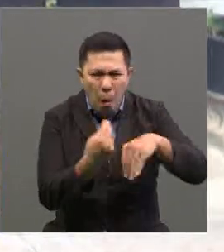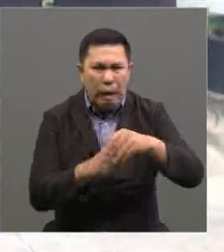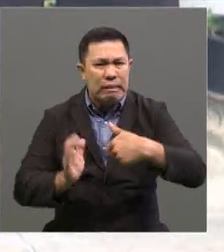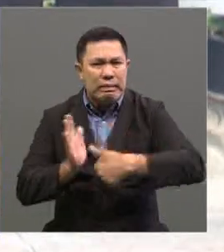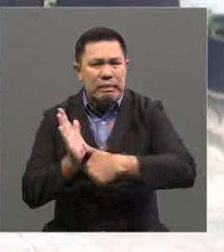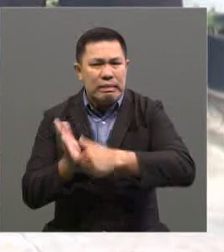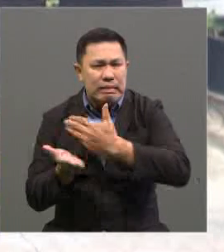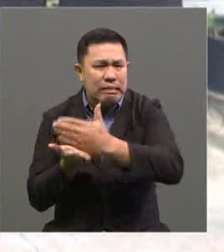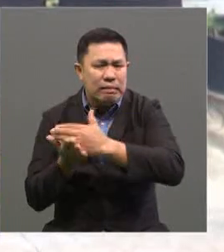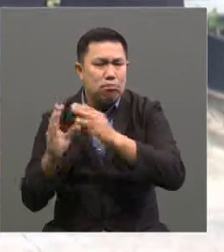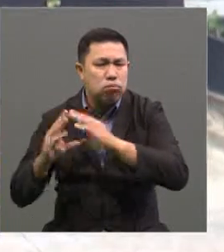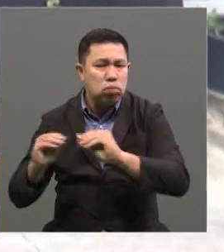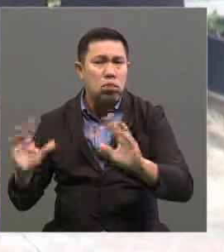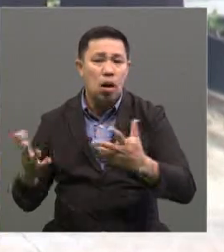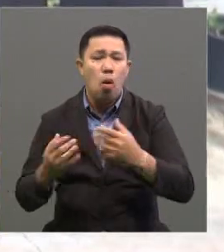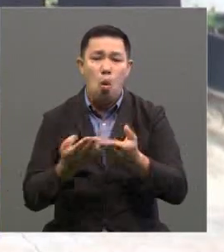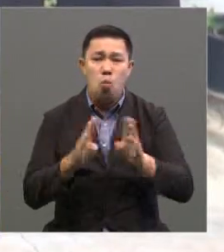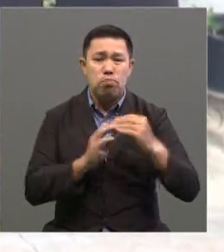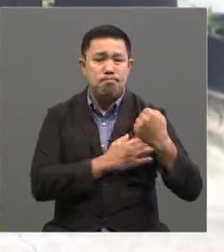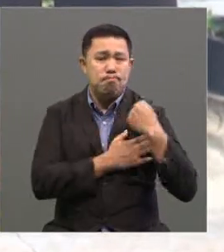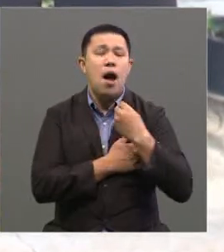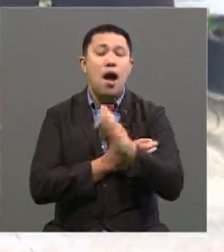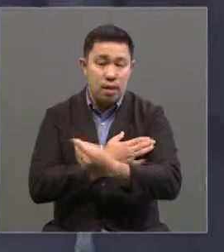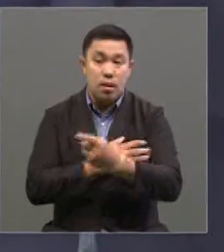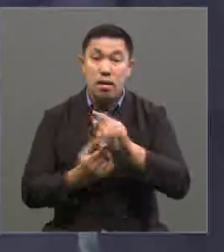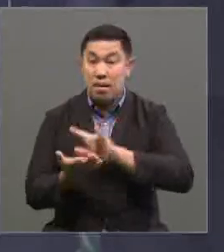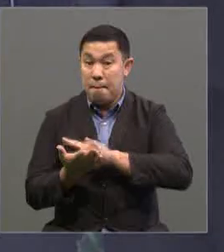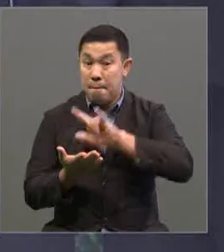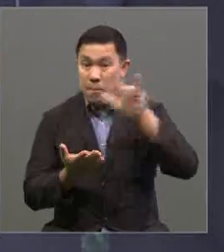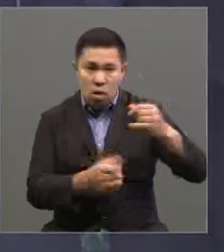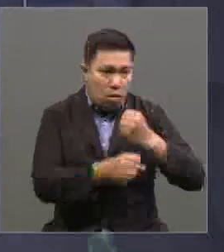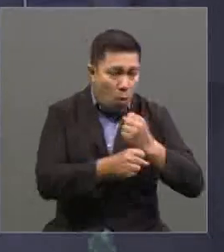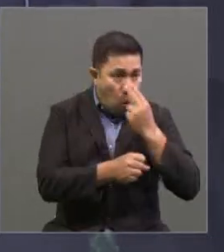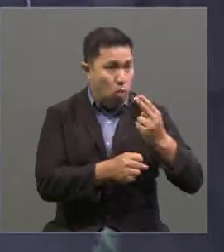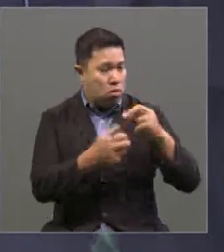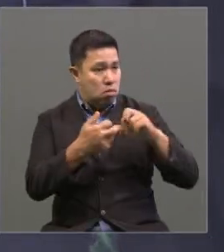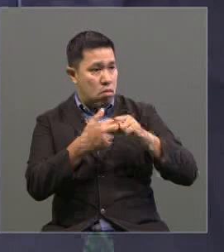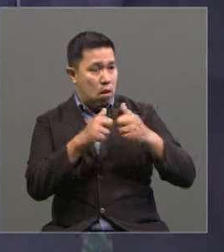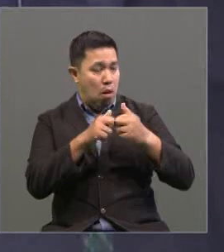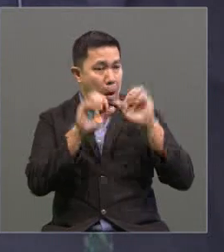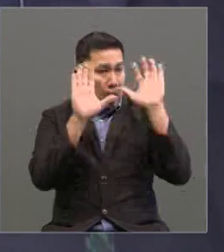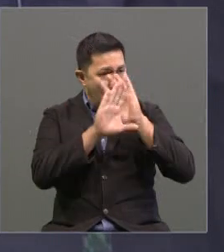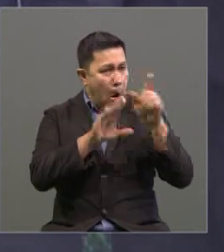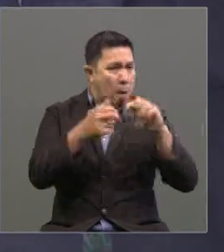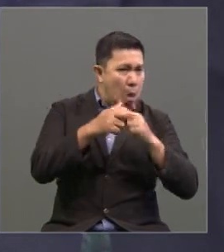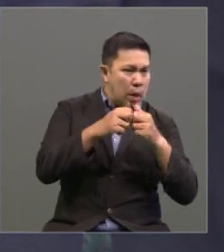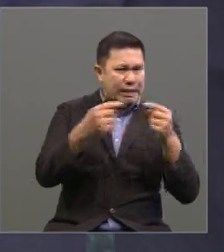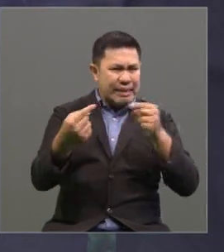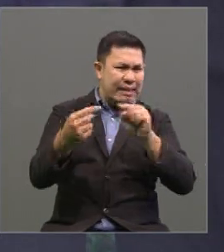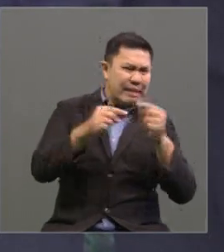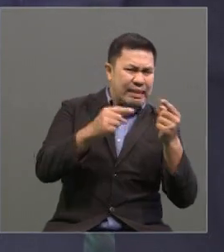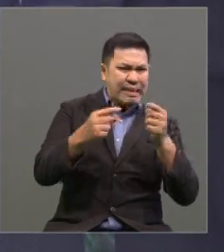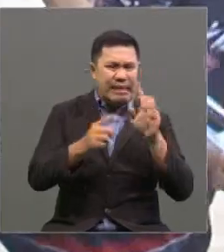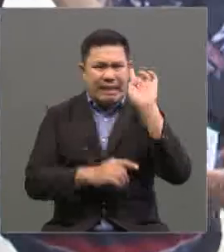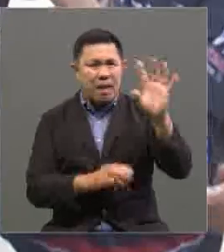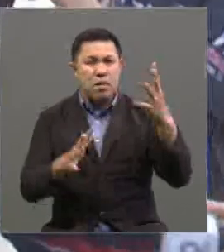ดหนี้สินสร้างความมั่นคงให้กับครอบครัวคือตอนแรกที่เดินทางไปถึงเนี่ยก็เห็นสถานการณ์แบบคล้ายๆกันมาโดยตลอดเพียงแต่ว่ามันไม่ได้รุน